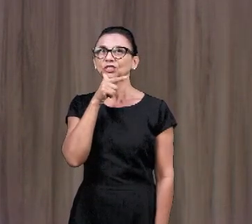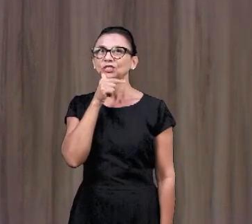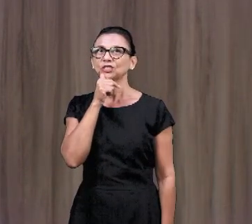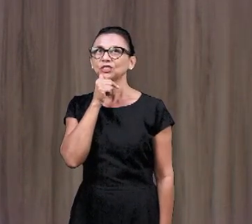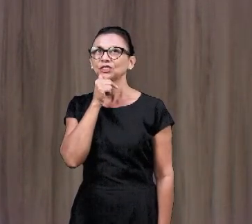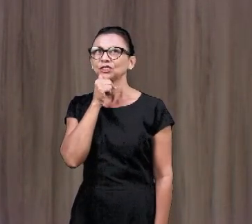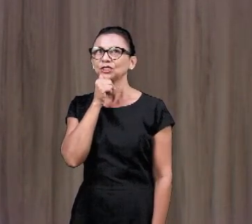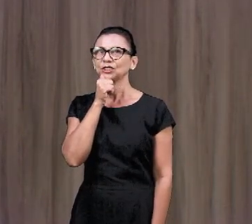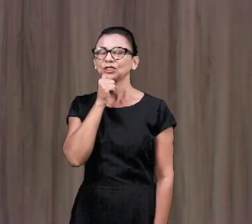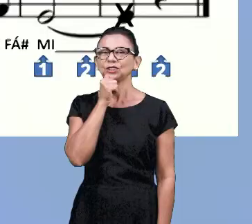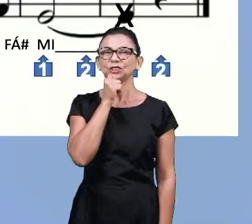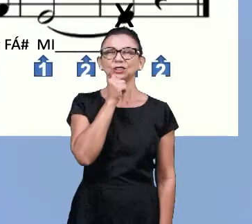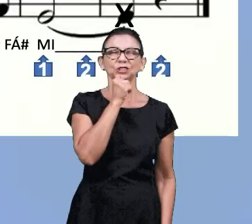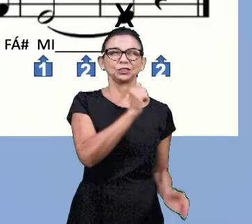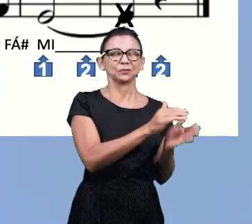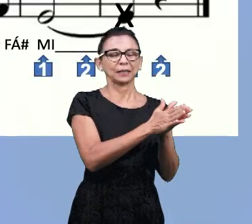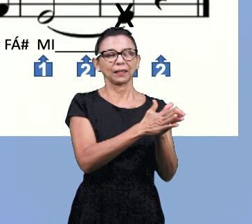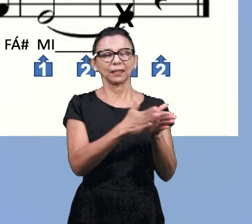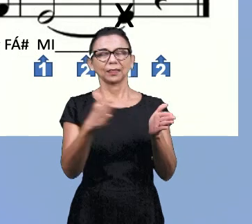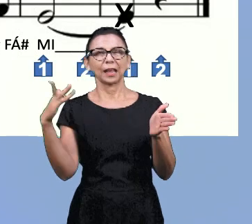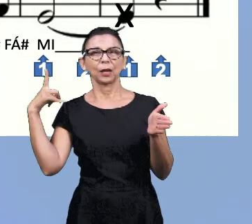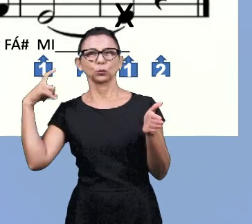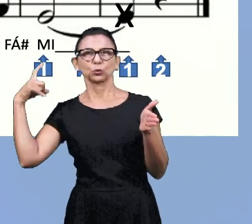jusqu'au bruit du train.